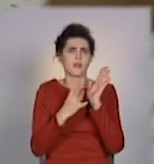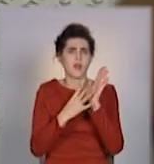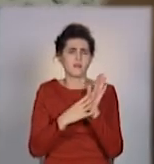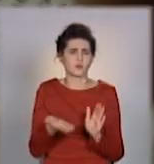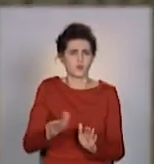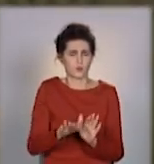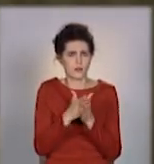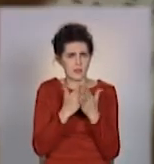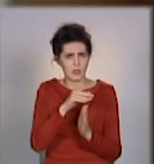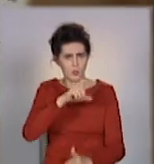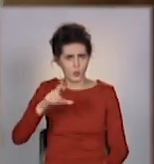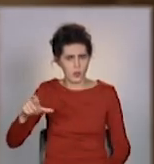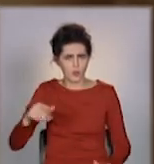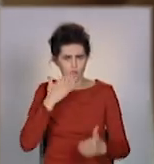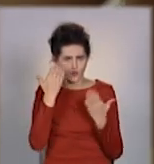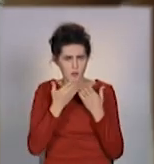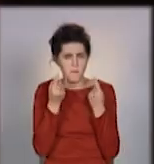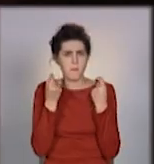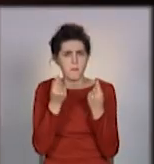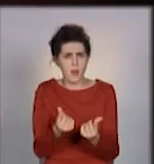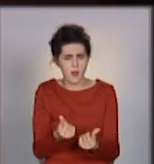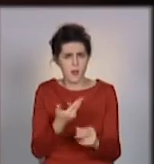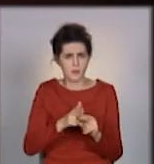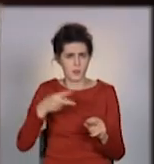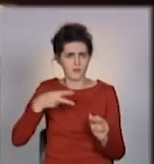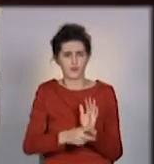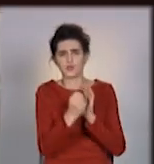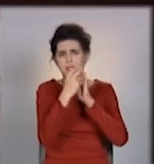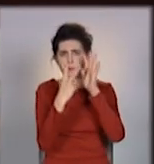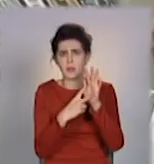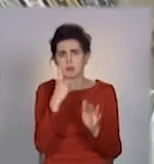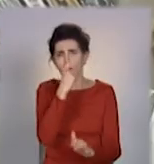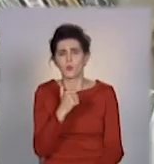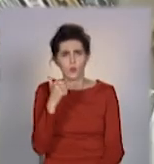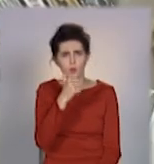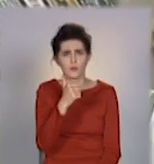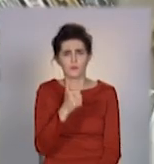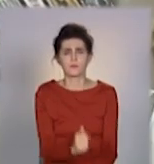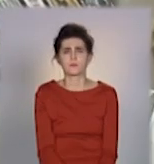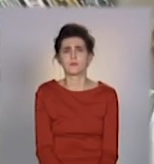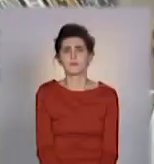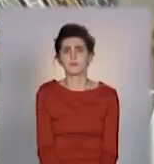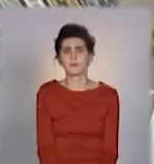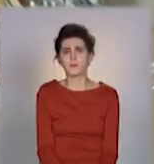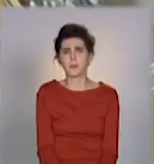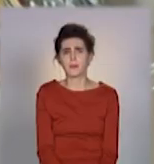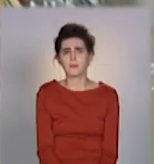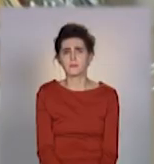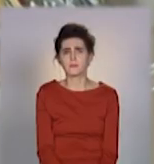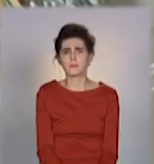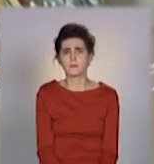Ця цифра перевищує аналогічний показник 2017 року. Максим Чумак, Кирило Піхно, Віктор